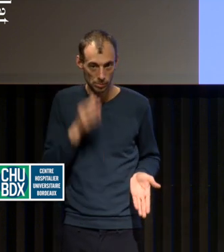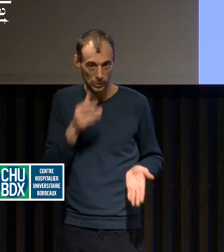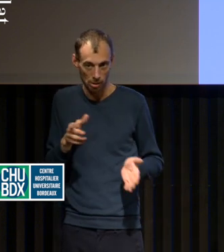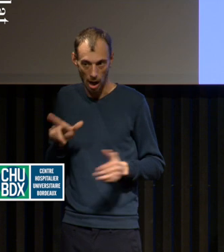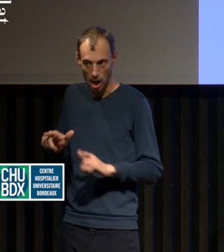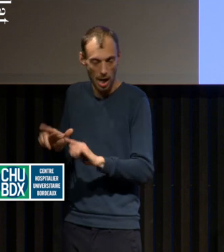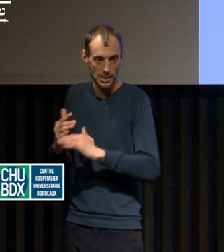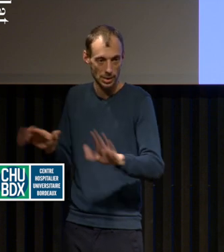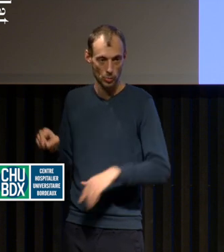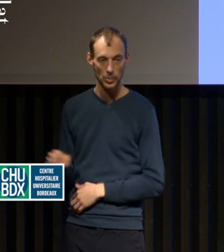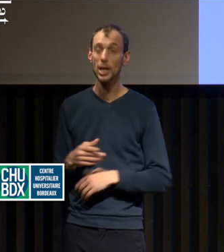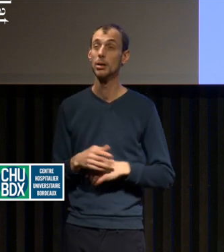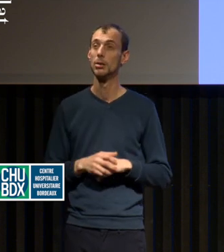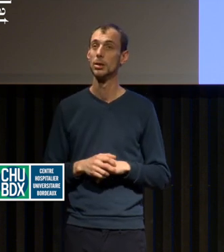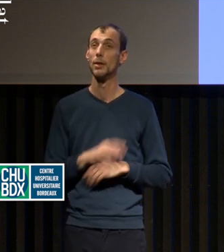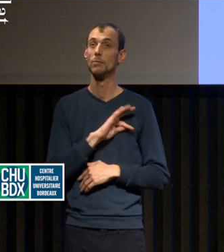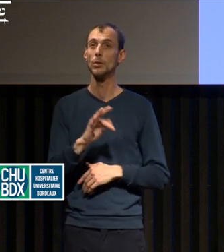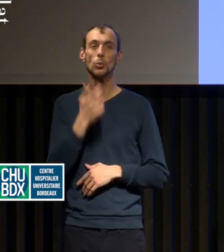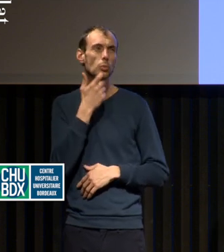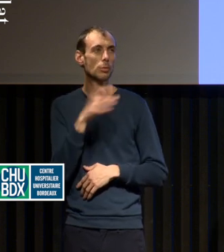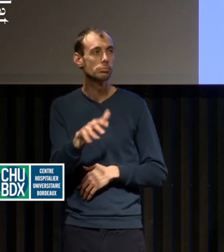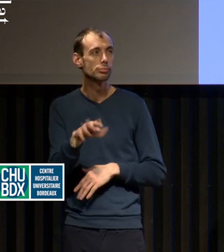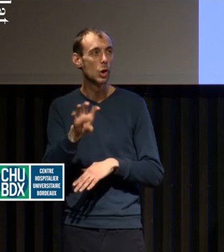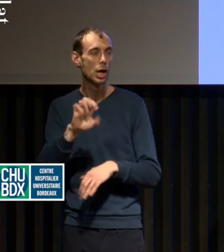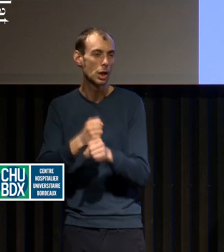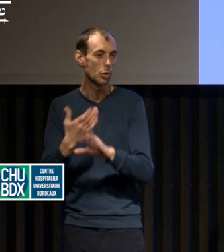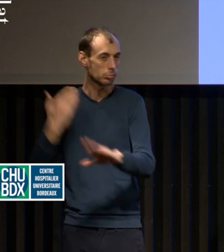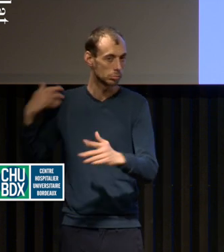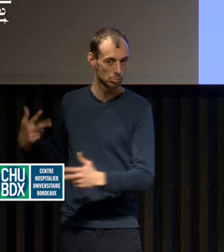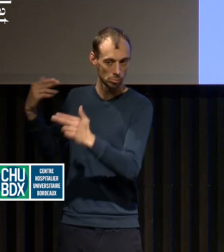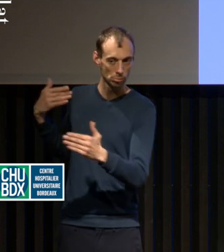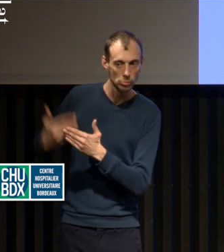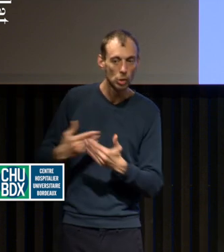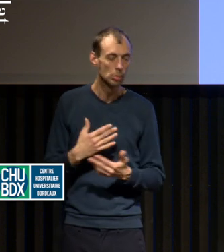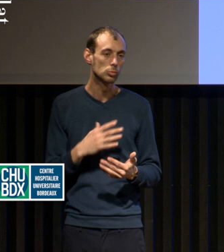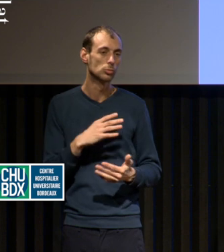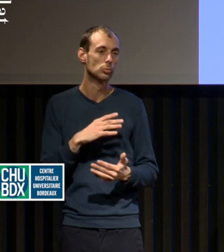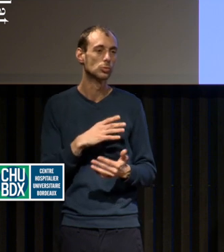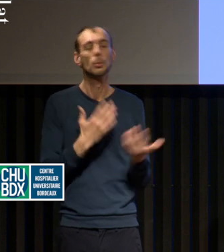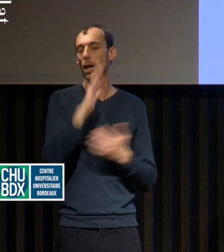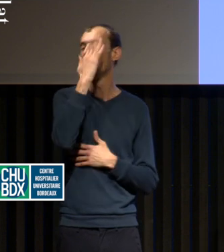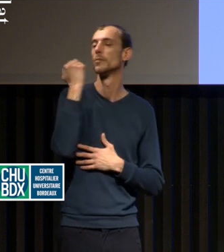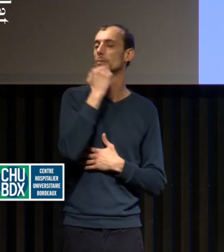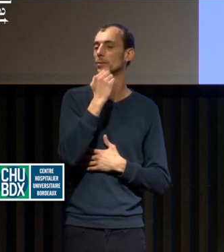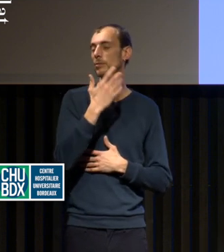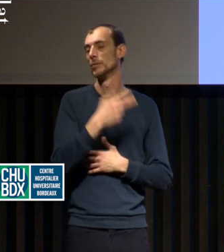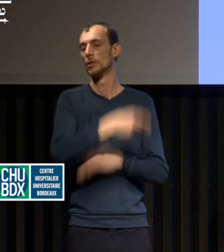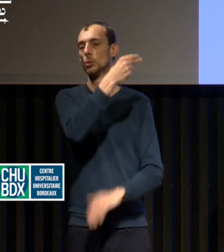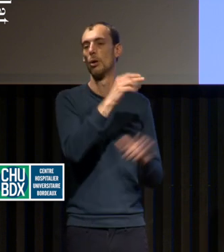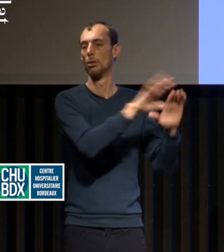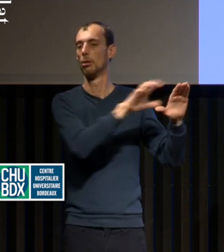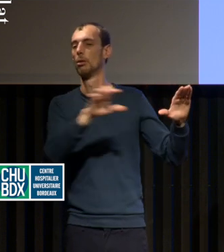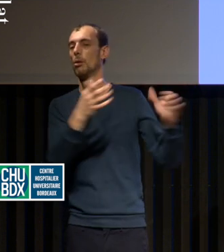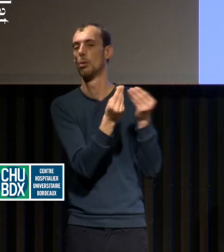une quarantaine d'années. Mais il y a les pays avec lesquels on travaille beaucoup, qui sont les pays d'Afrique du Nord, le Maroc, l'Algérie, la Tunisie. Ils n'ont